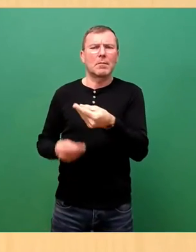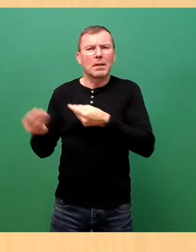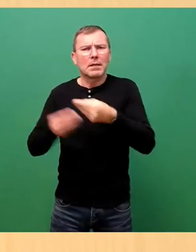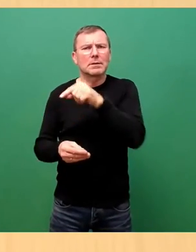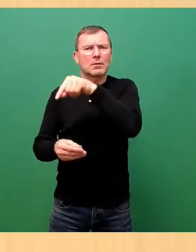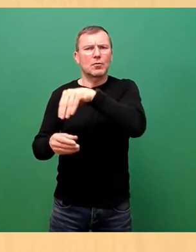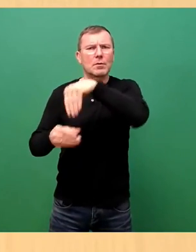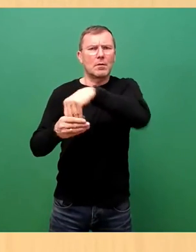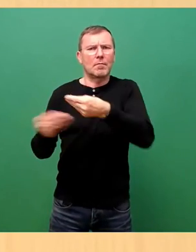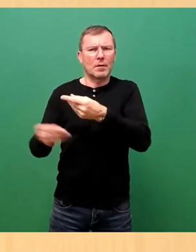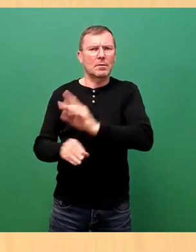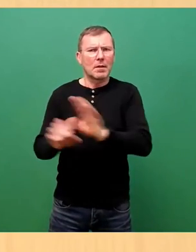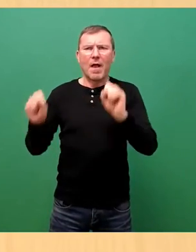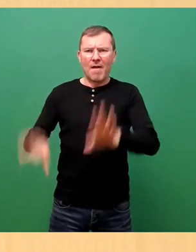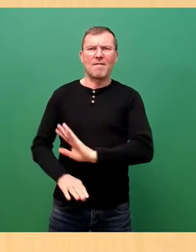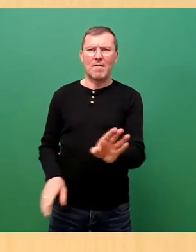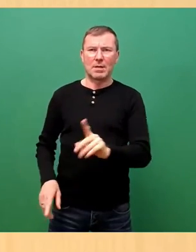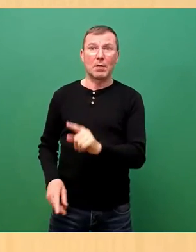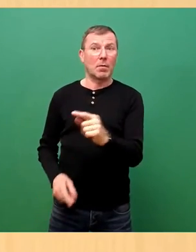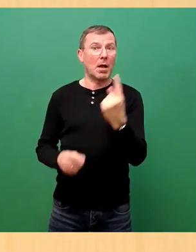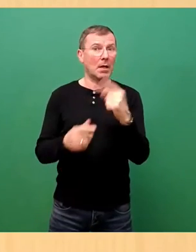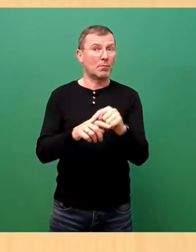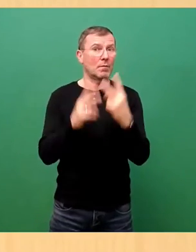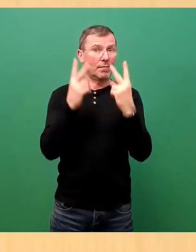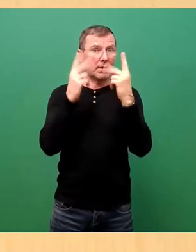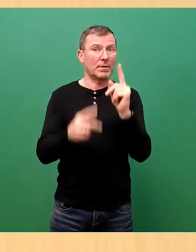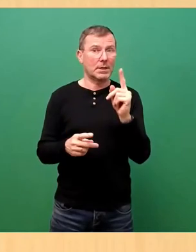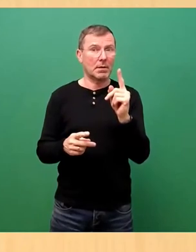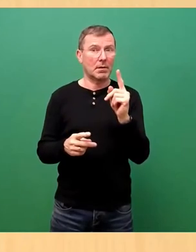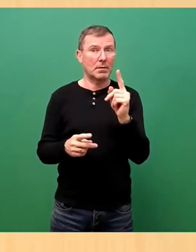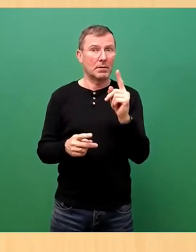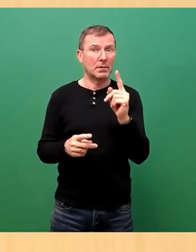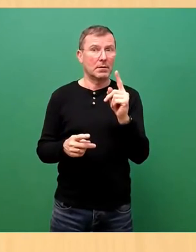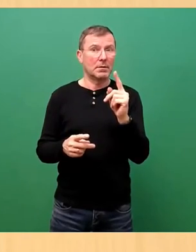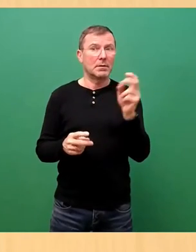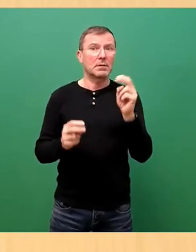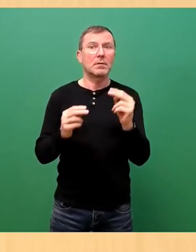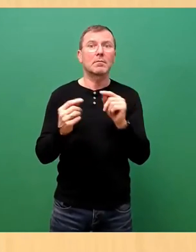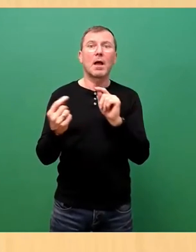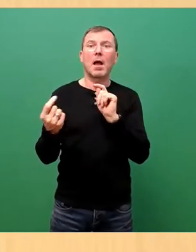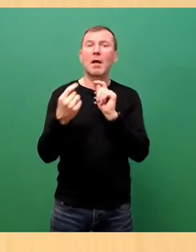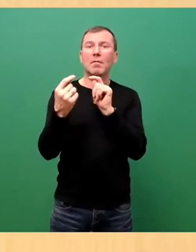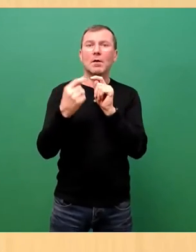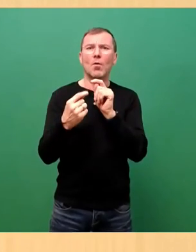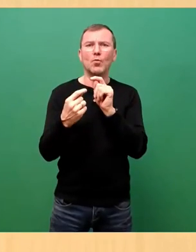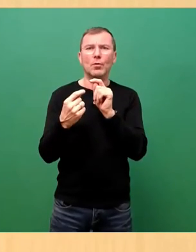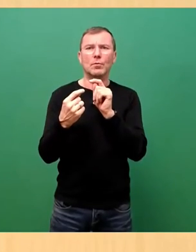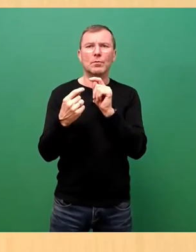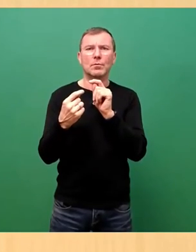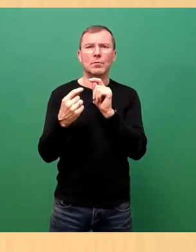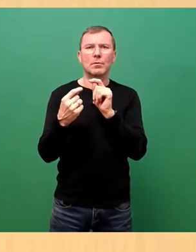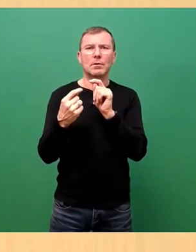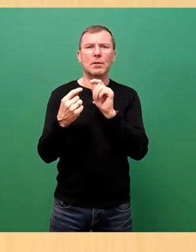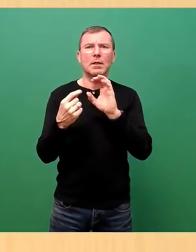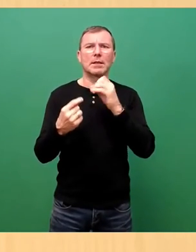ist falsch. Was anderes ist aber viel wichtiger. Es gab eine Verständigung sogar mit der CDU im Vorfeld, bevor es irgendwelche